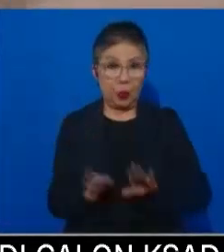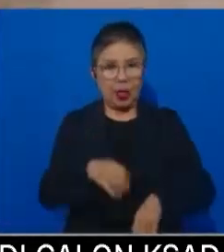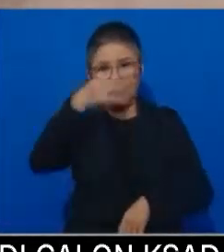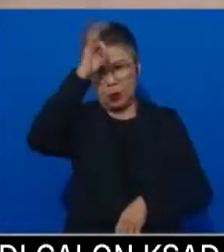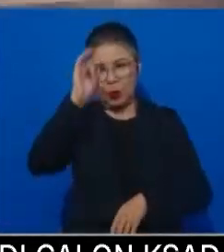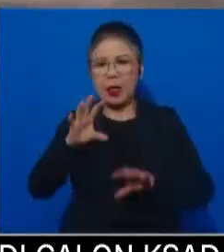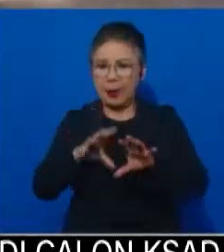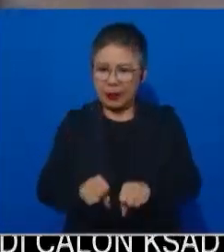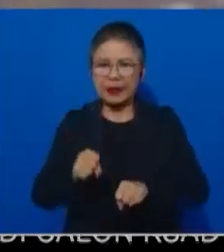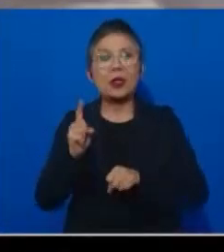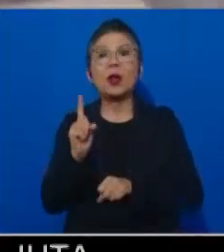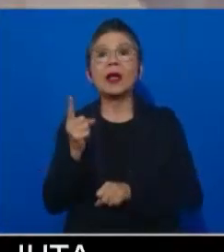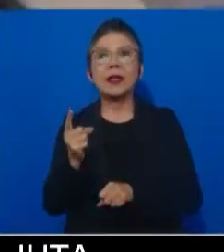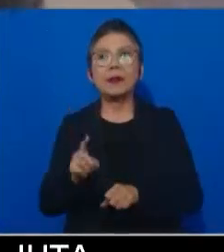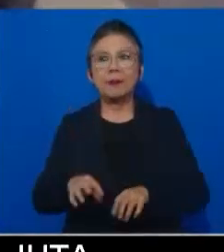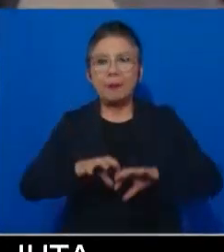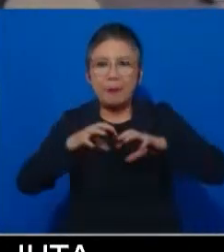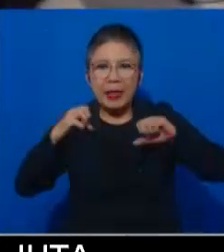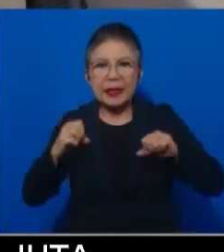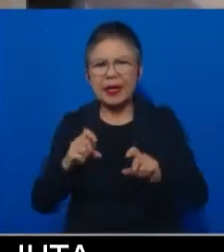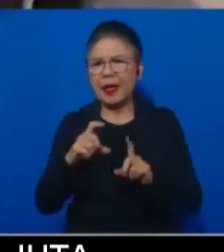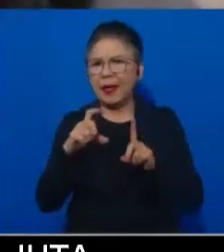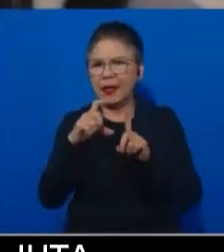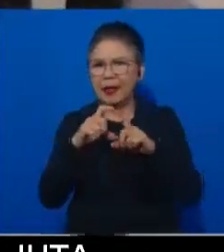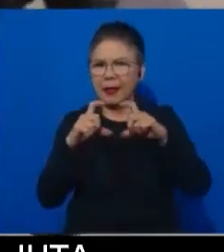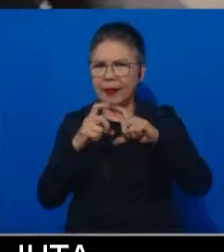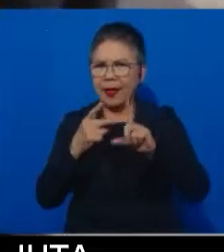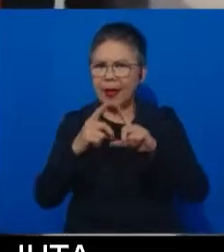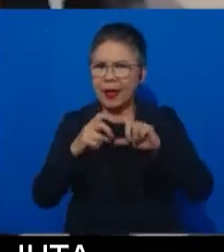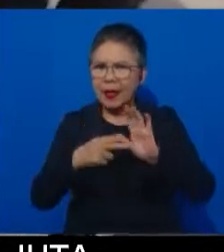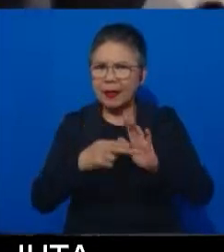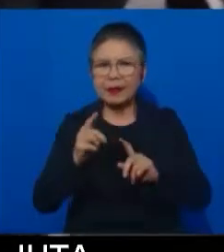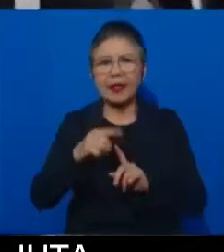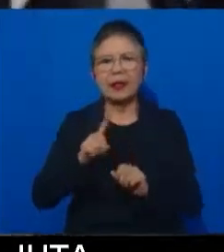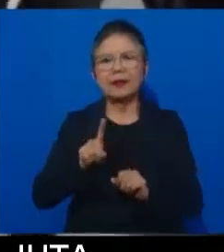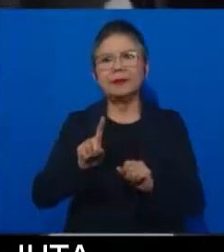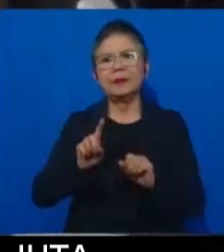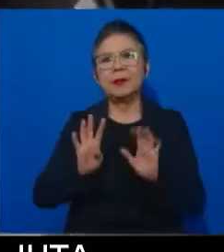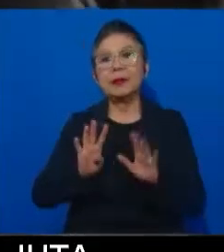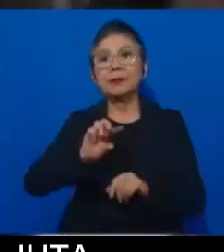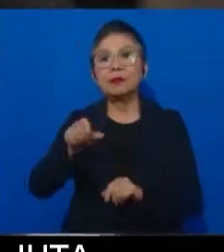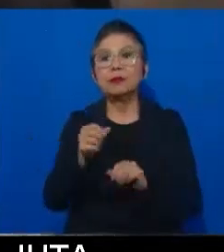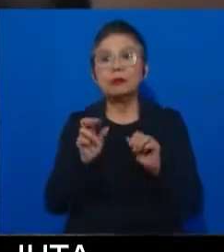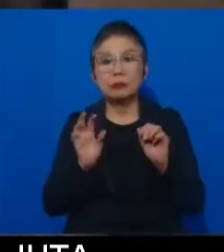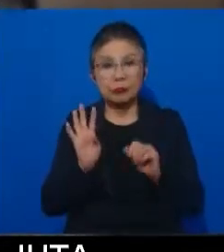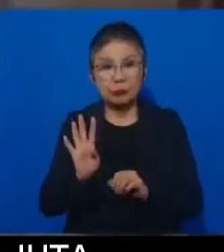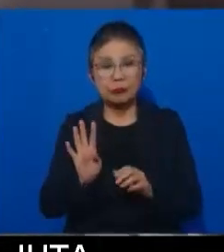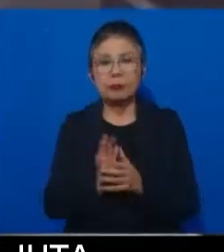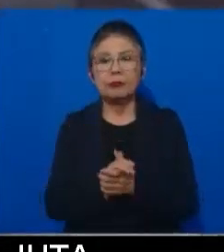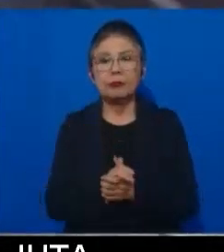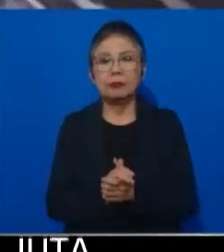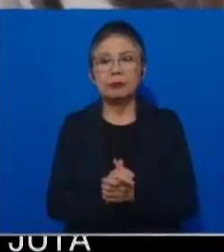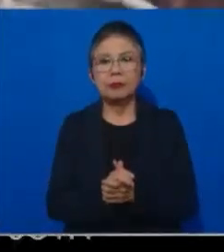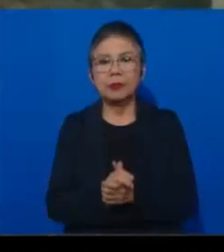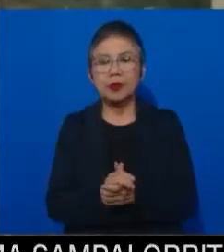seekor hewan buas lain, yakni macan dahan, dari dalam rumah pada 19 November lalu. Macan dahan yang diperkirakan